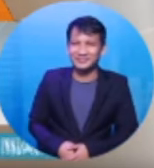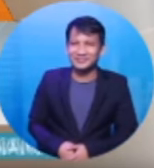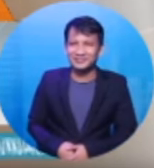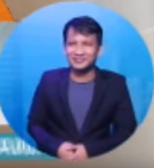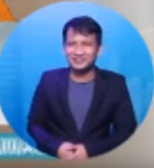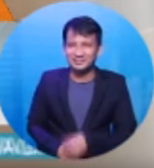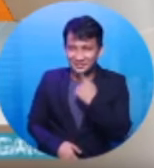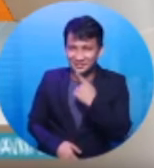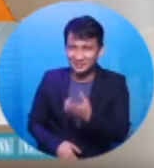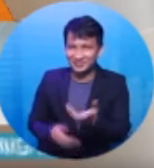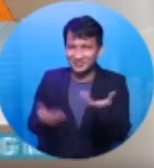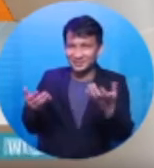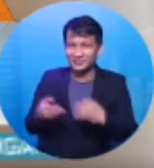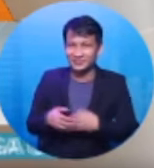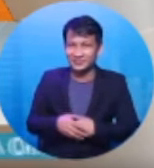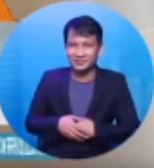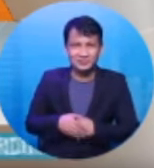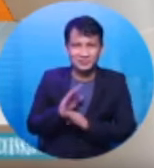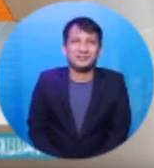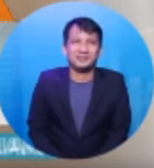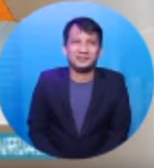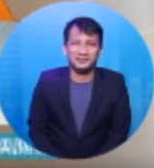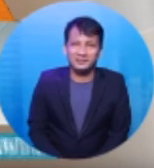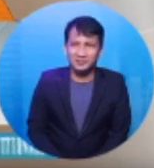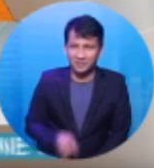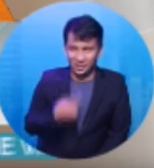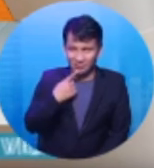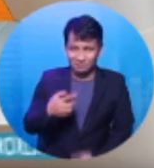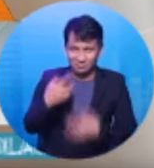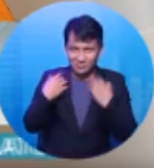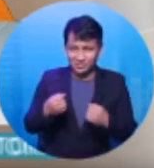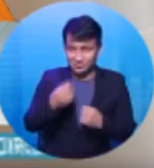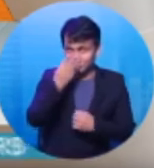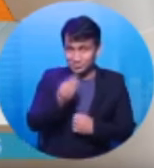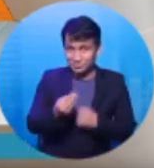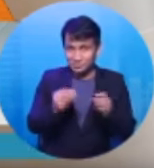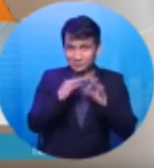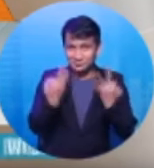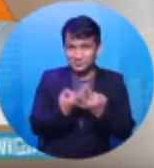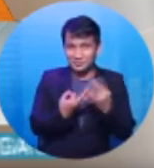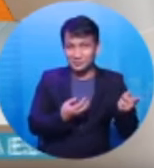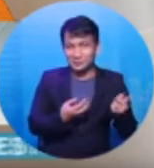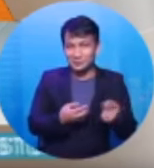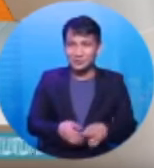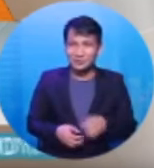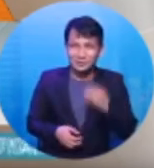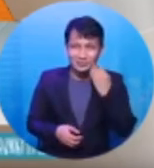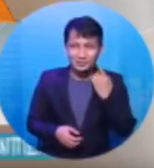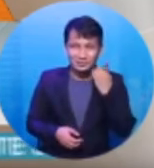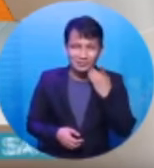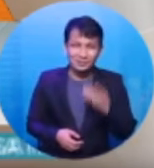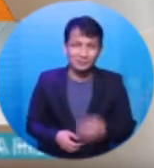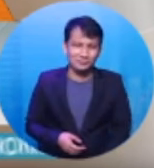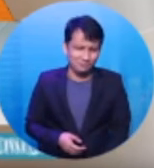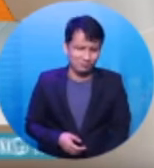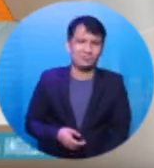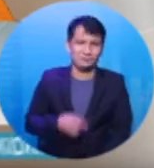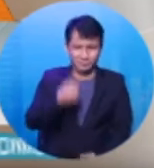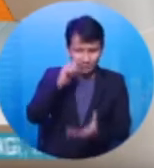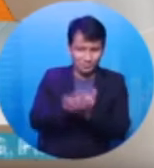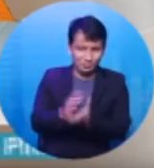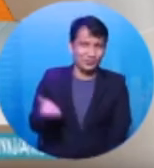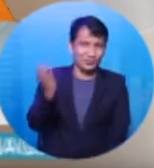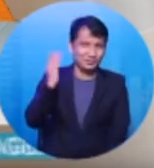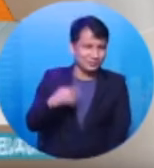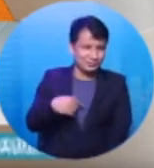Jodeline, pakisagot po. Walang sinabing ganyan. Malakas na lumang kukulam yung pamilya mo, sabi ni Rene Rose. Maniwala ka naman dyan